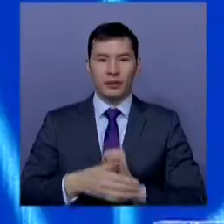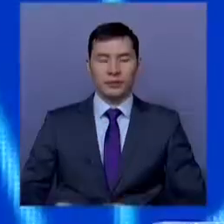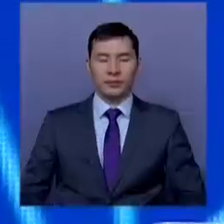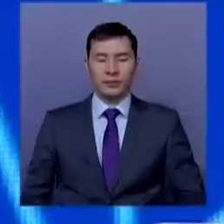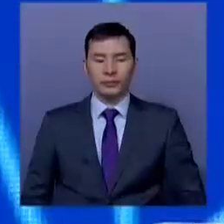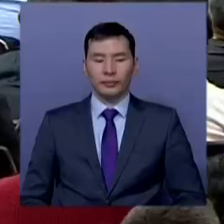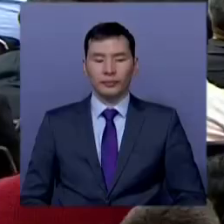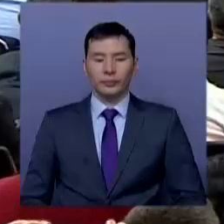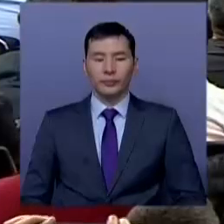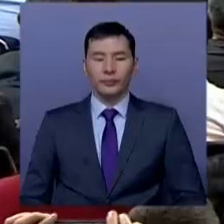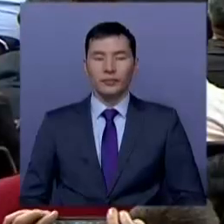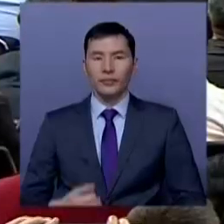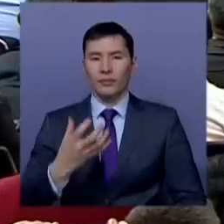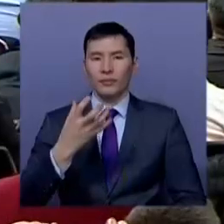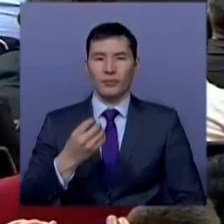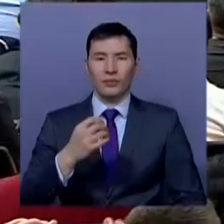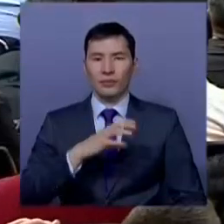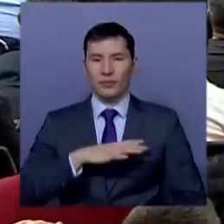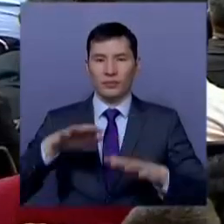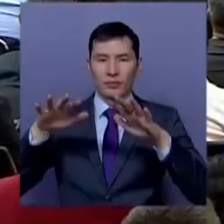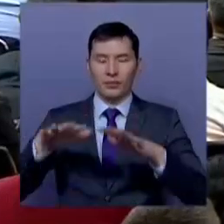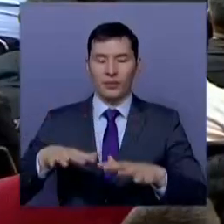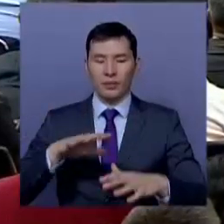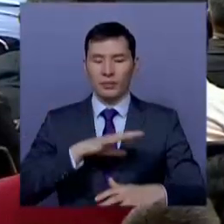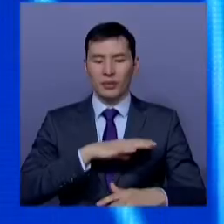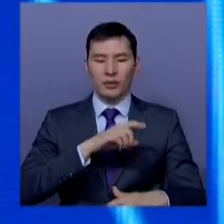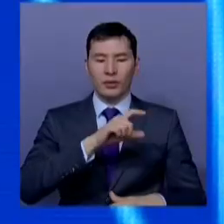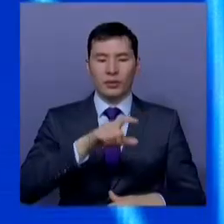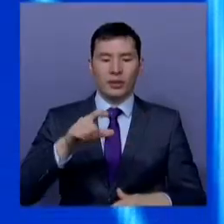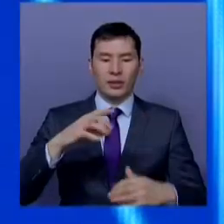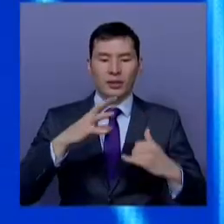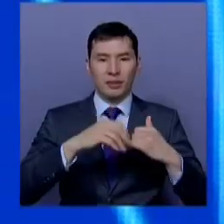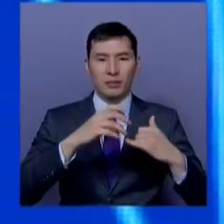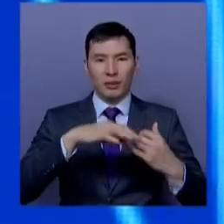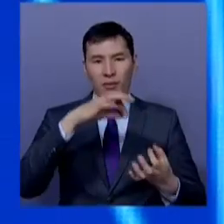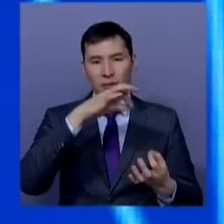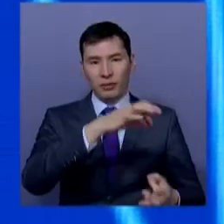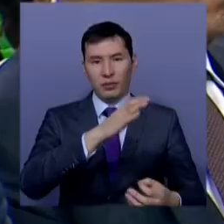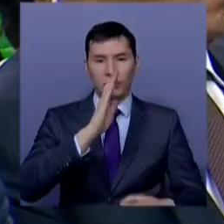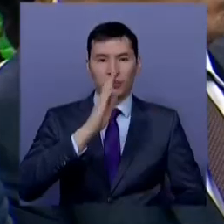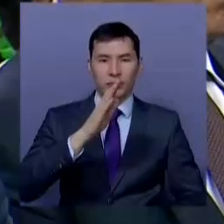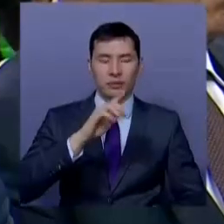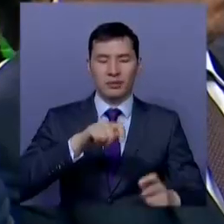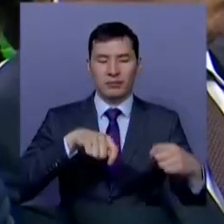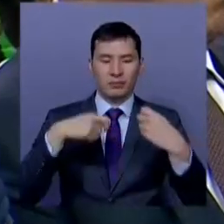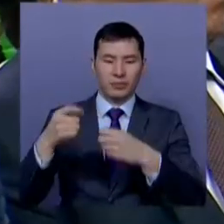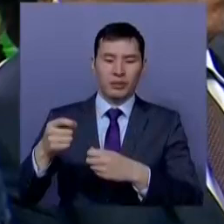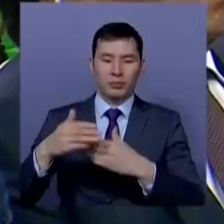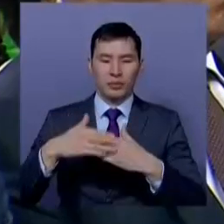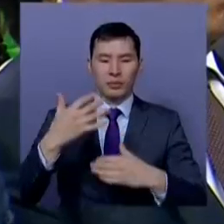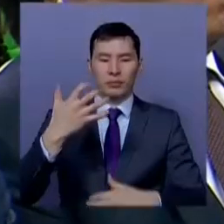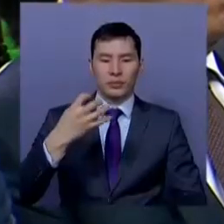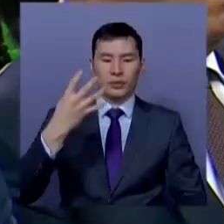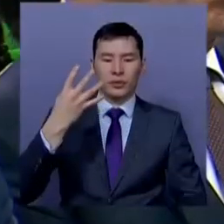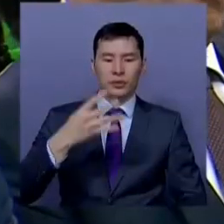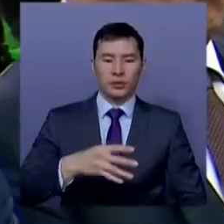ұстап отыр. Сондай-ақ жиында қала әкімі барлық иесі жатқан жерлер коммуналдық меншікке қайтарылатынын жеткізді. Қазірдің өзінде 544